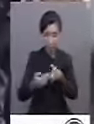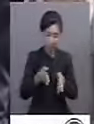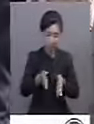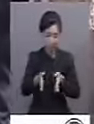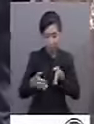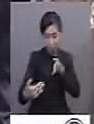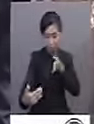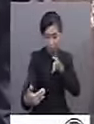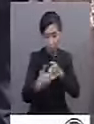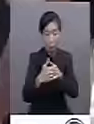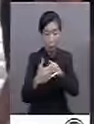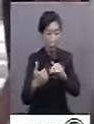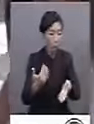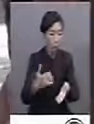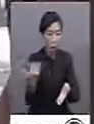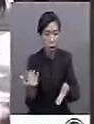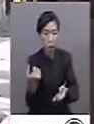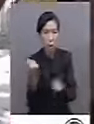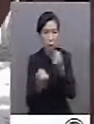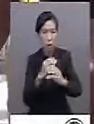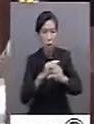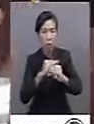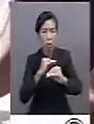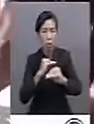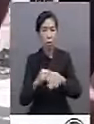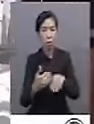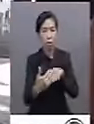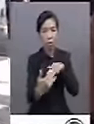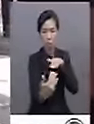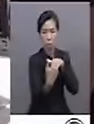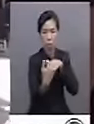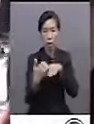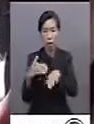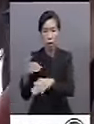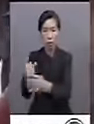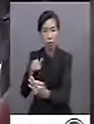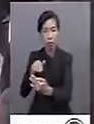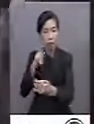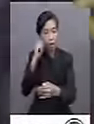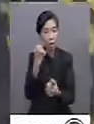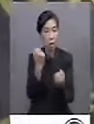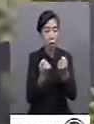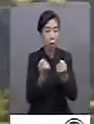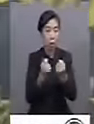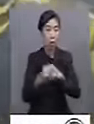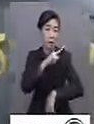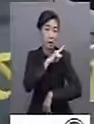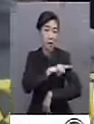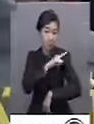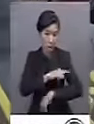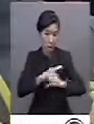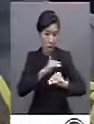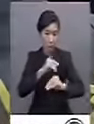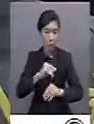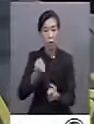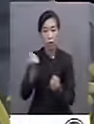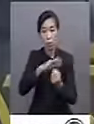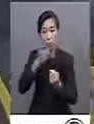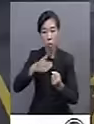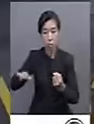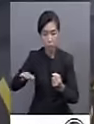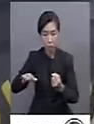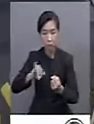แล้วมาชนเข้ากับรถอีก2คันเป็นรถยนต์ก็คือรถยนต์ Suzuki CS สีขาวกับรถกระบะ Isuzu